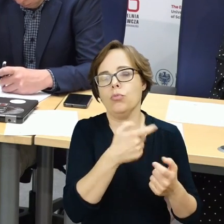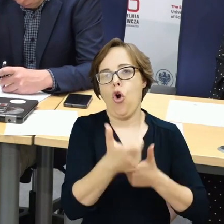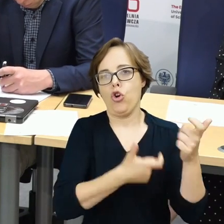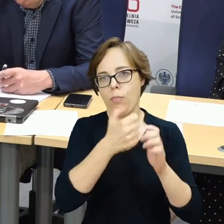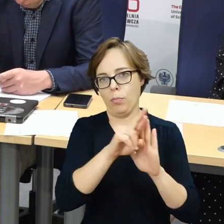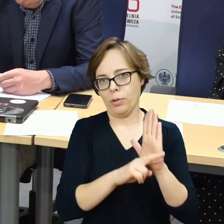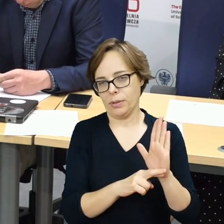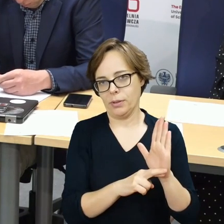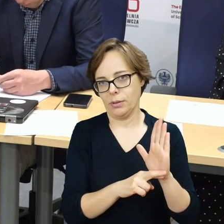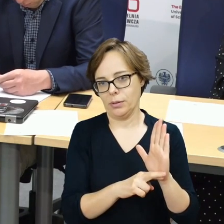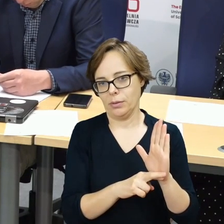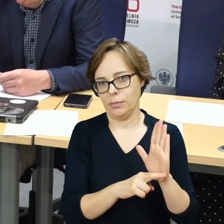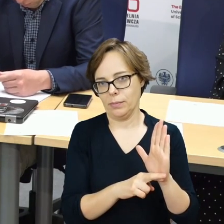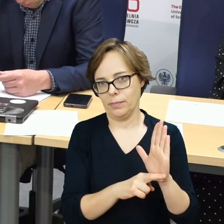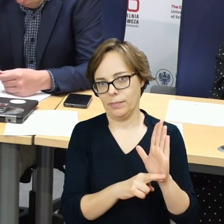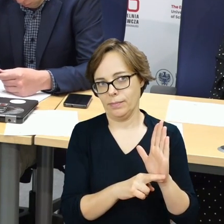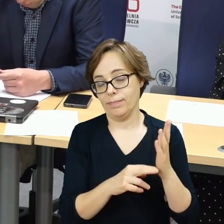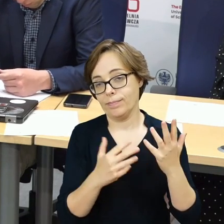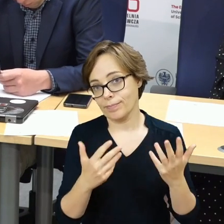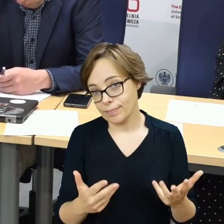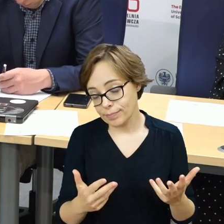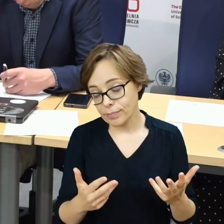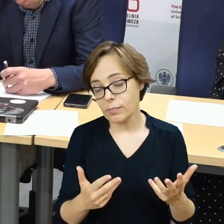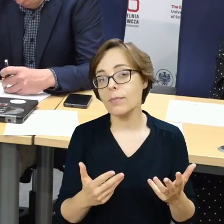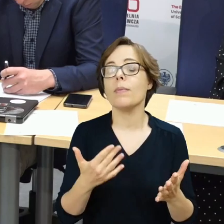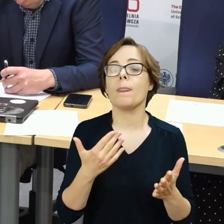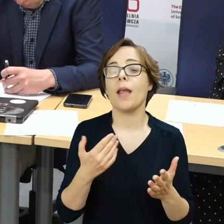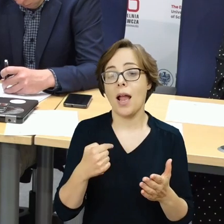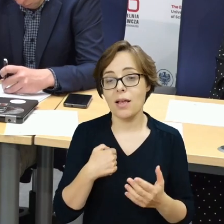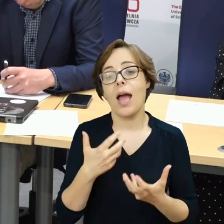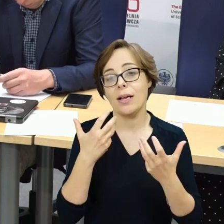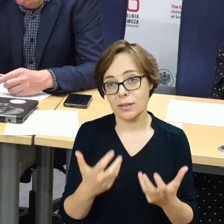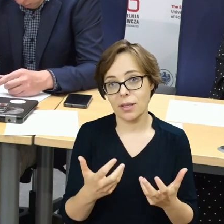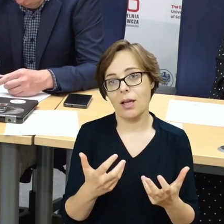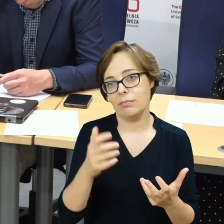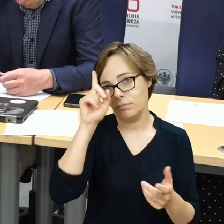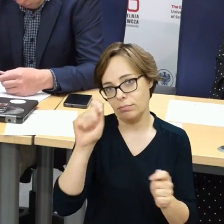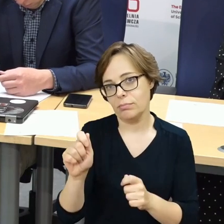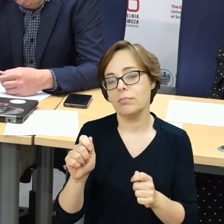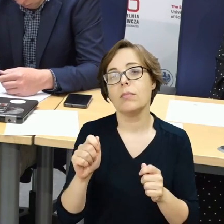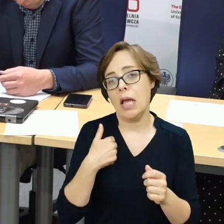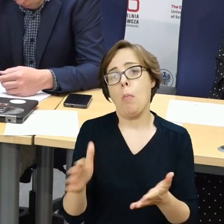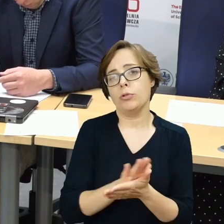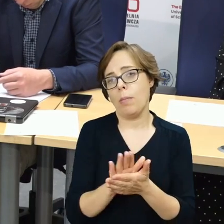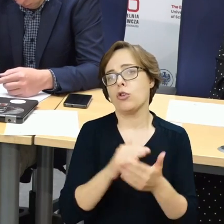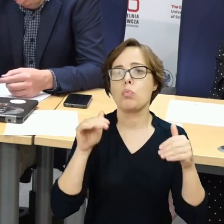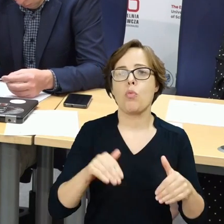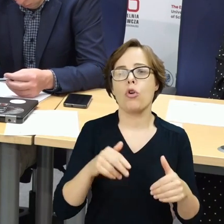teraz, jeżeli, i chciałbym zwrócić na to uwagę, bo chyba, ja za to przepraszam, bo to widocznie nie wybrzmiało